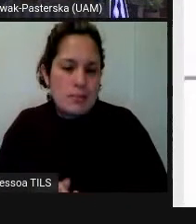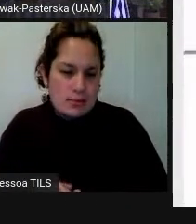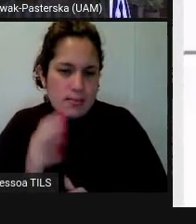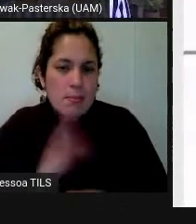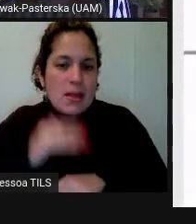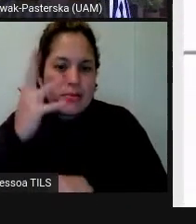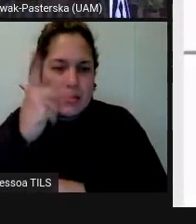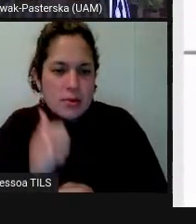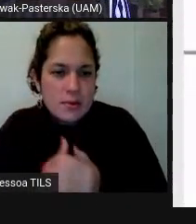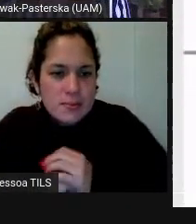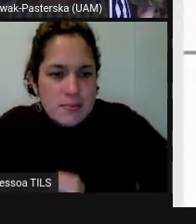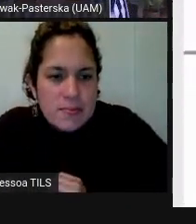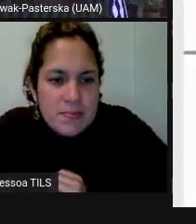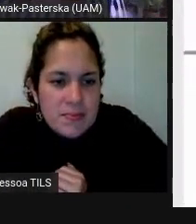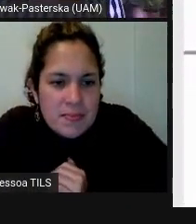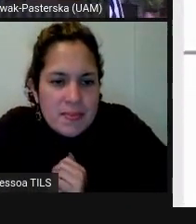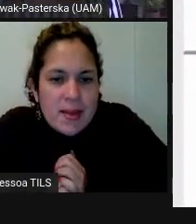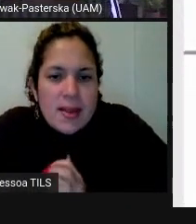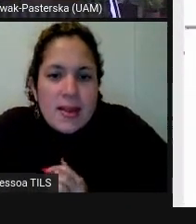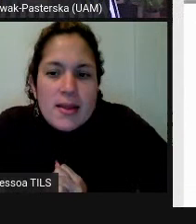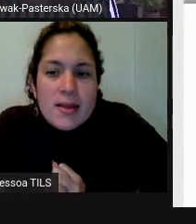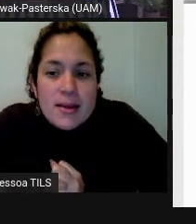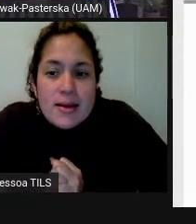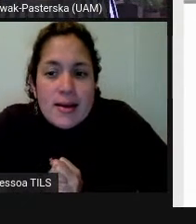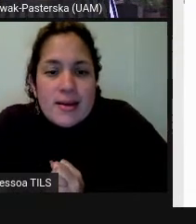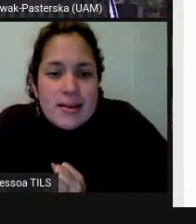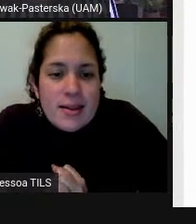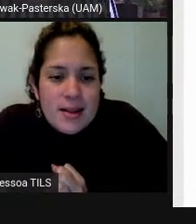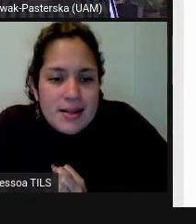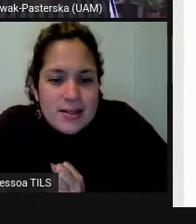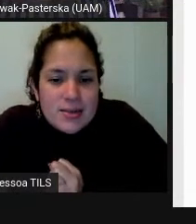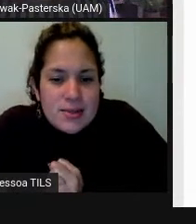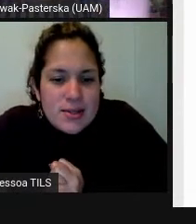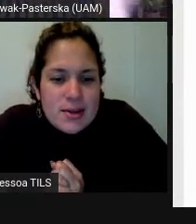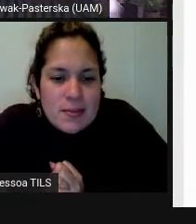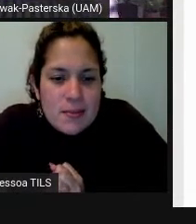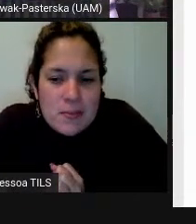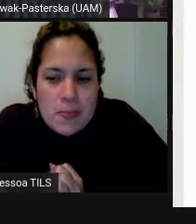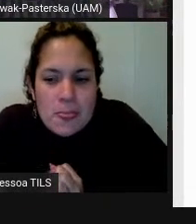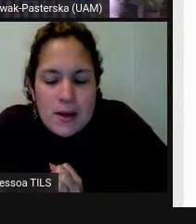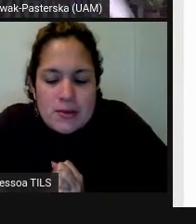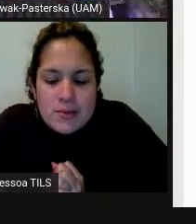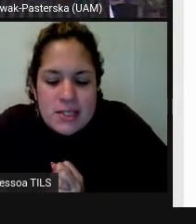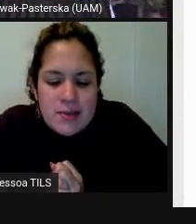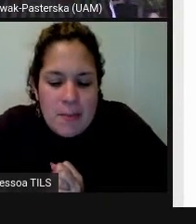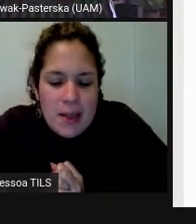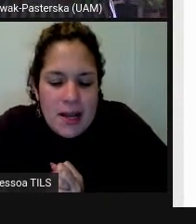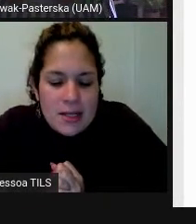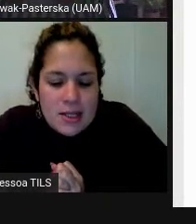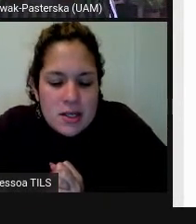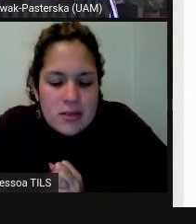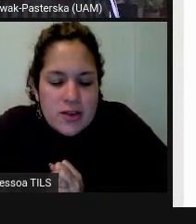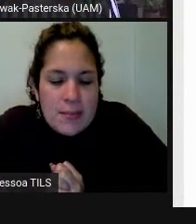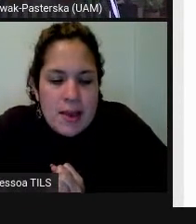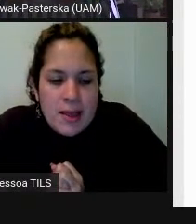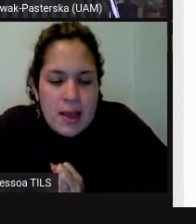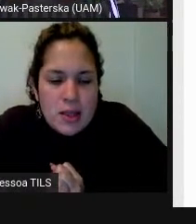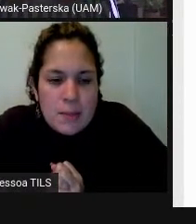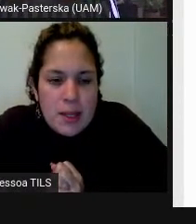Teraz zaprezentuję Państwu, ponieważ polskie nazwiska to nie tylko nazwiska na ski,